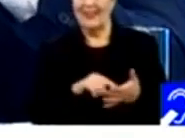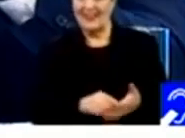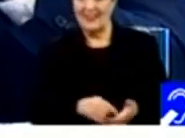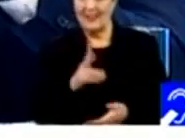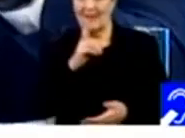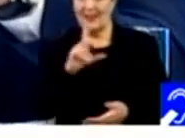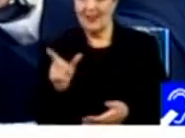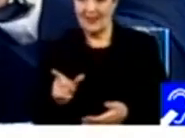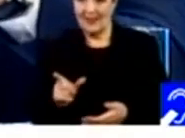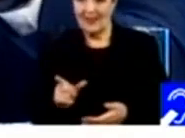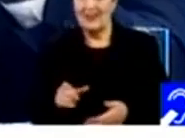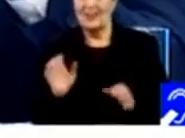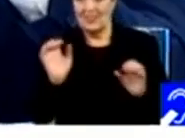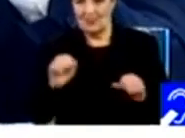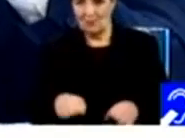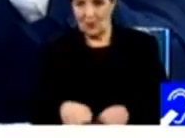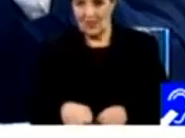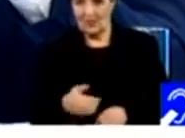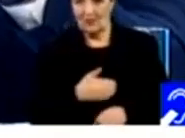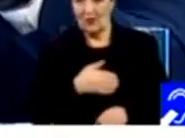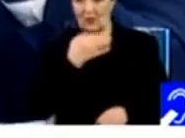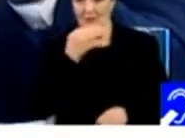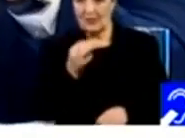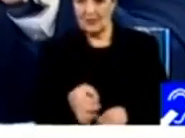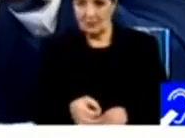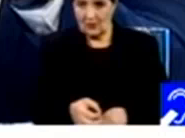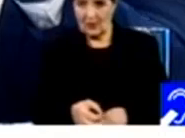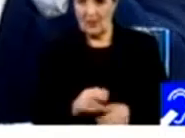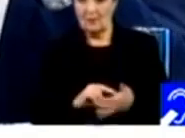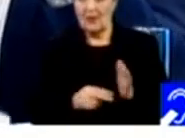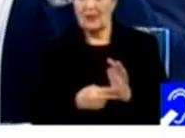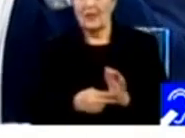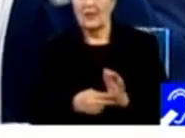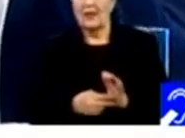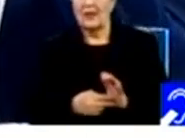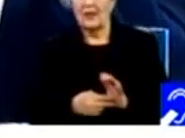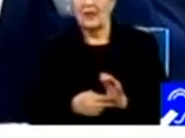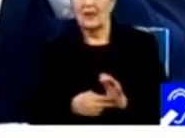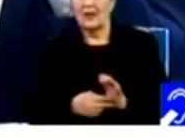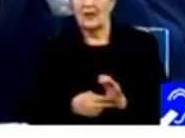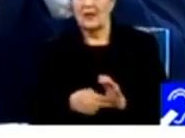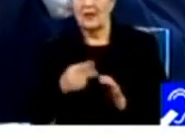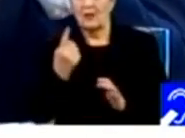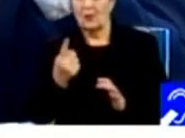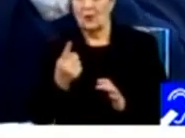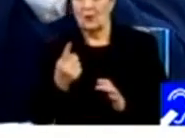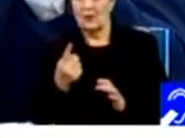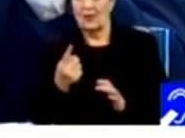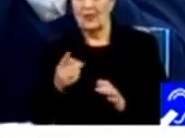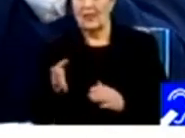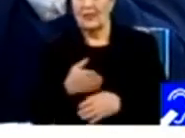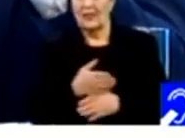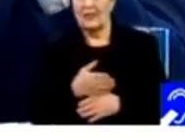că le știe pe toate. Eu vreau să vă spun că am o echipă de specialiști care sunt distribuiți pe